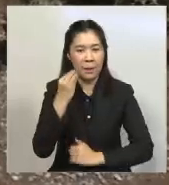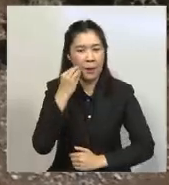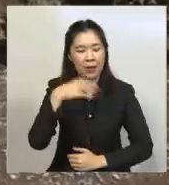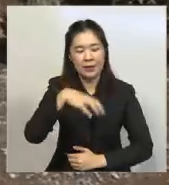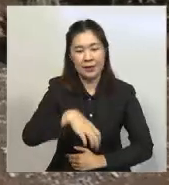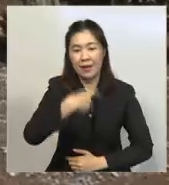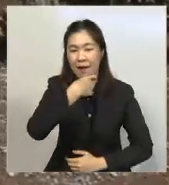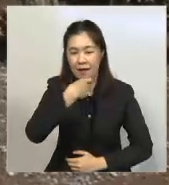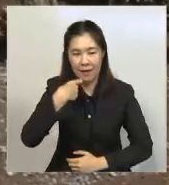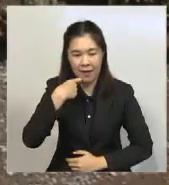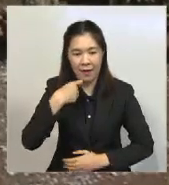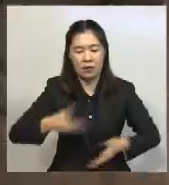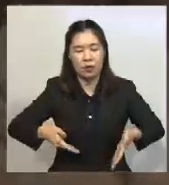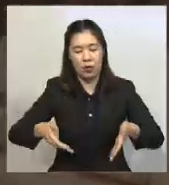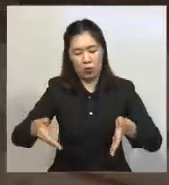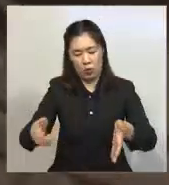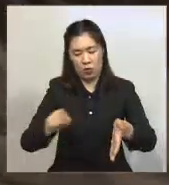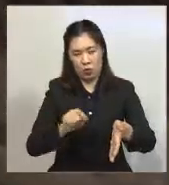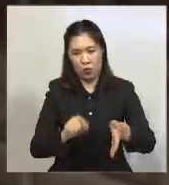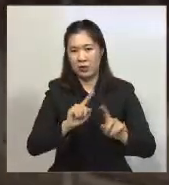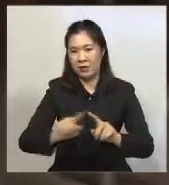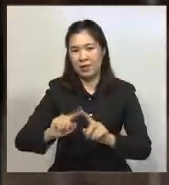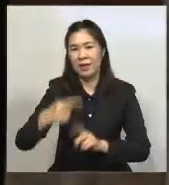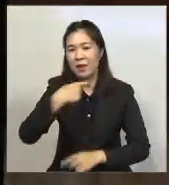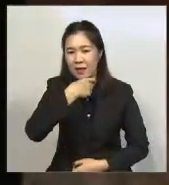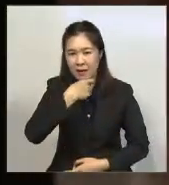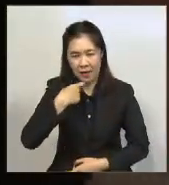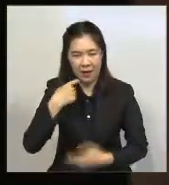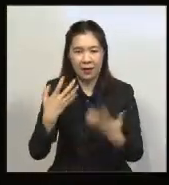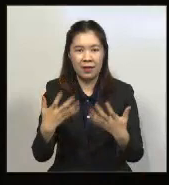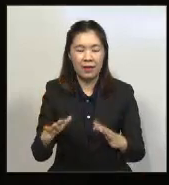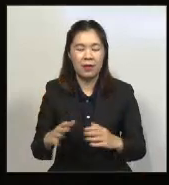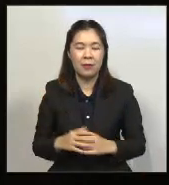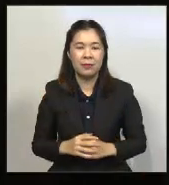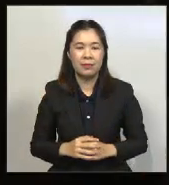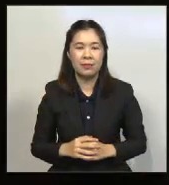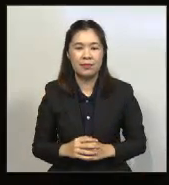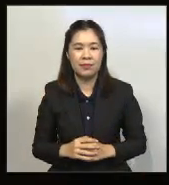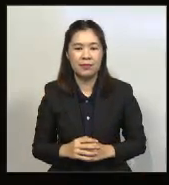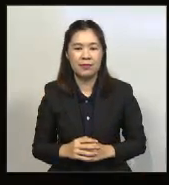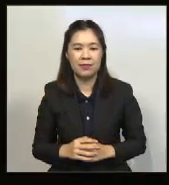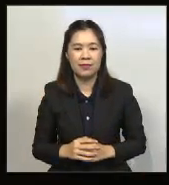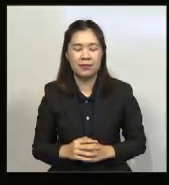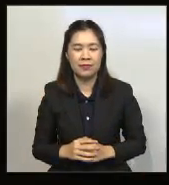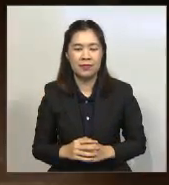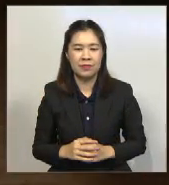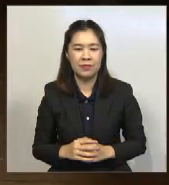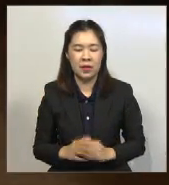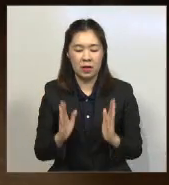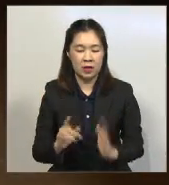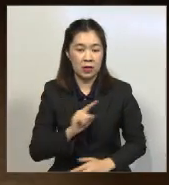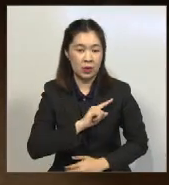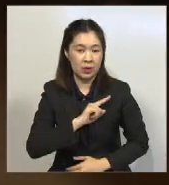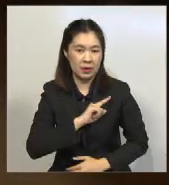ล้วเช่นกันถนนหนทางรวมถึงบ้านเรือนของประชาชนก็แห้งแล้วนะคะซึ่งพื้นที่ตรงนั้นนะคะเจ้าหน้าที่ให้